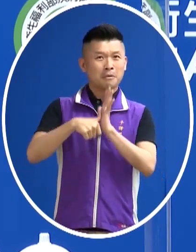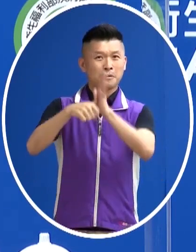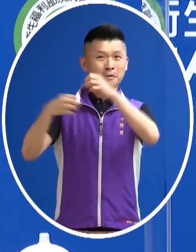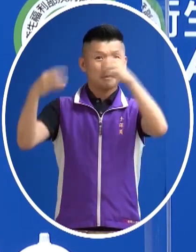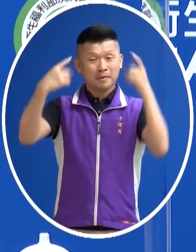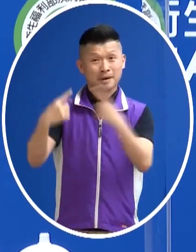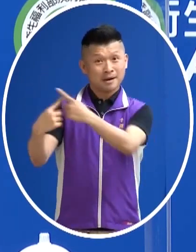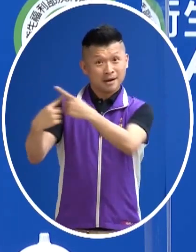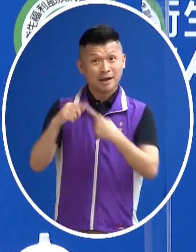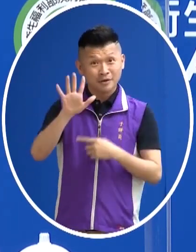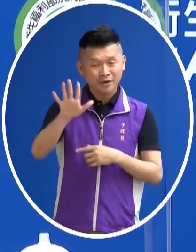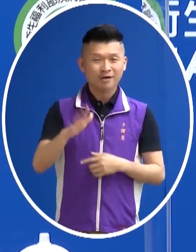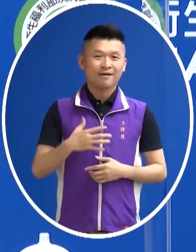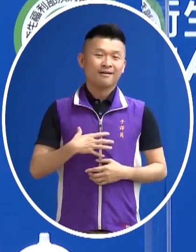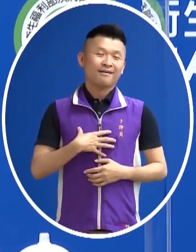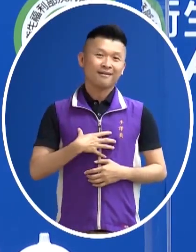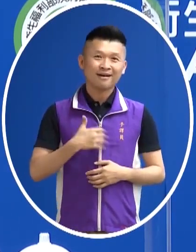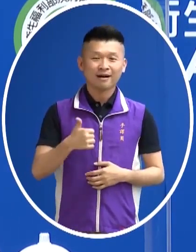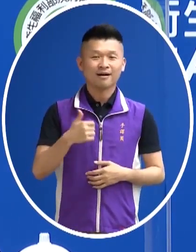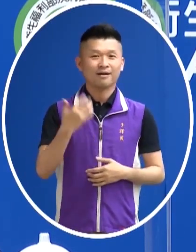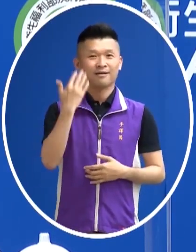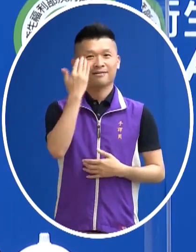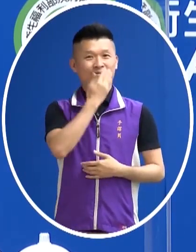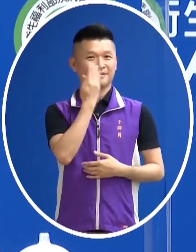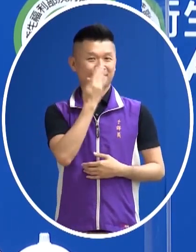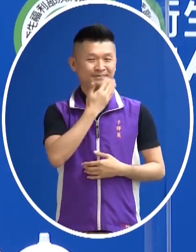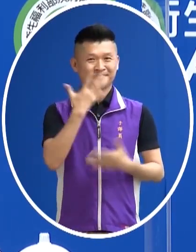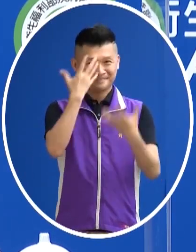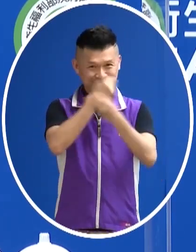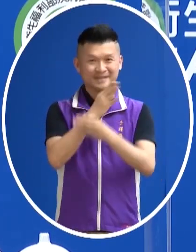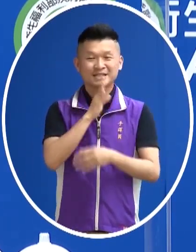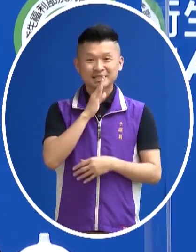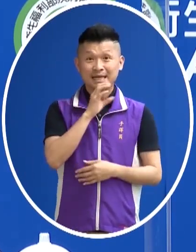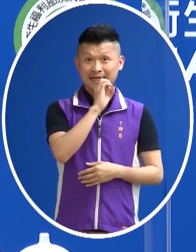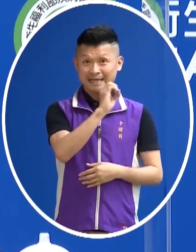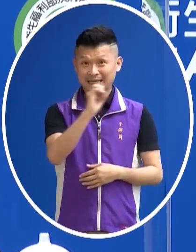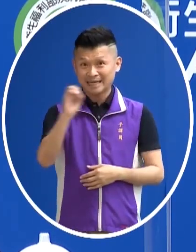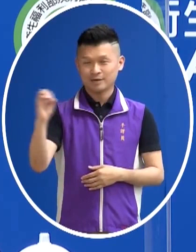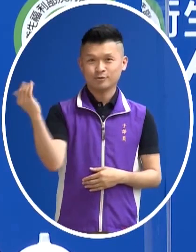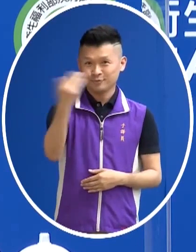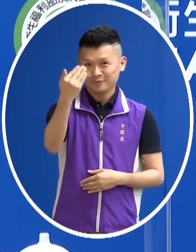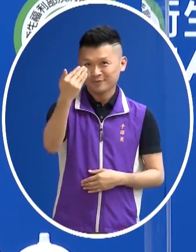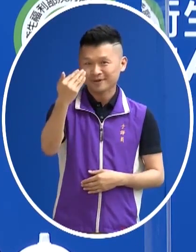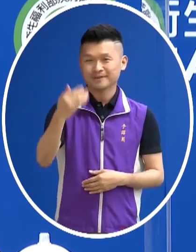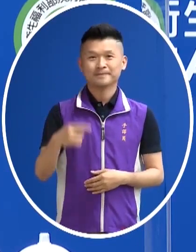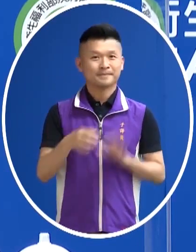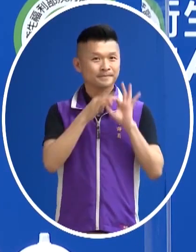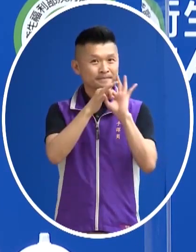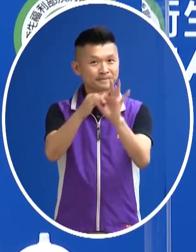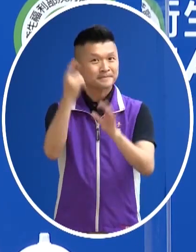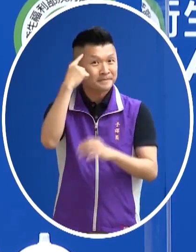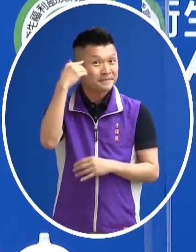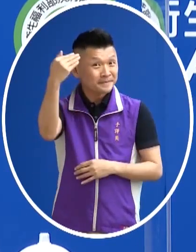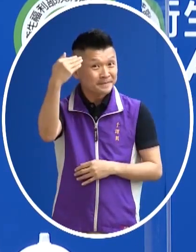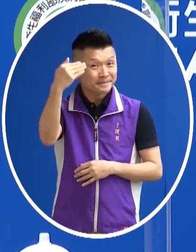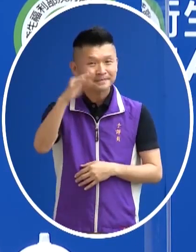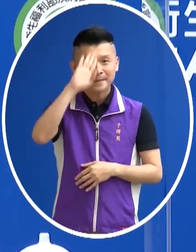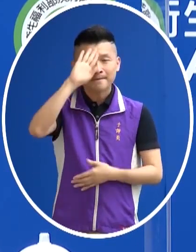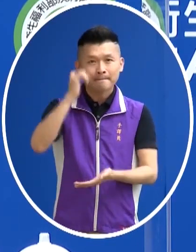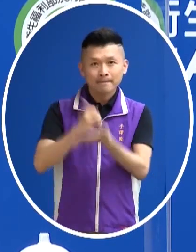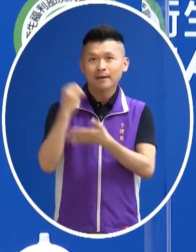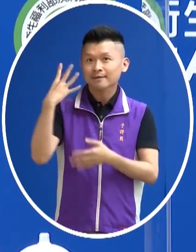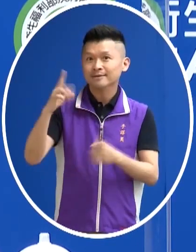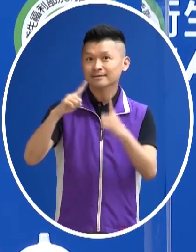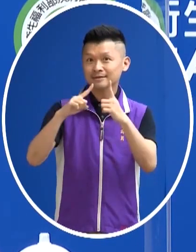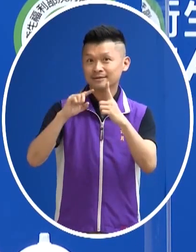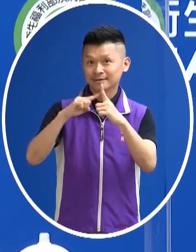这真的是很好。那没有，是九个零啦，哦，是九个零。哦，我们连续19天哈，哦，没有确诊的